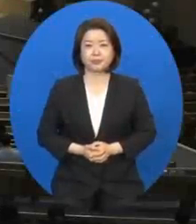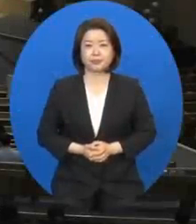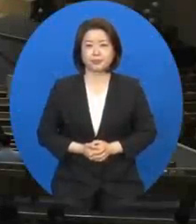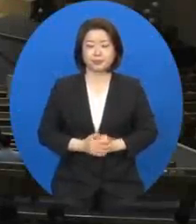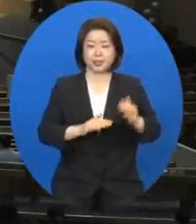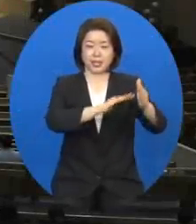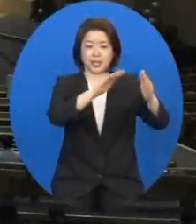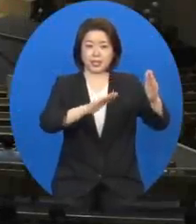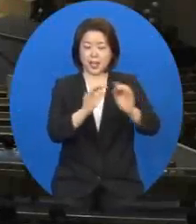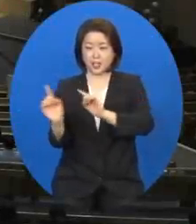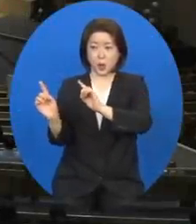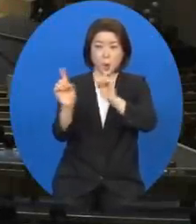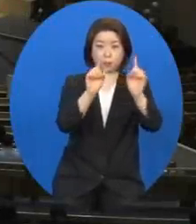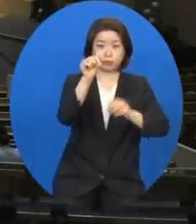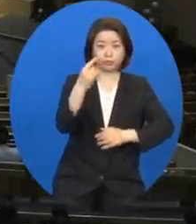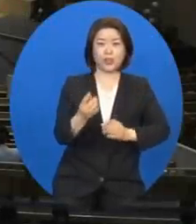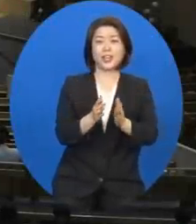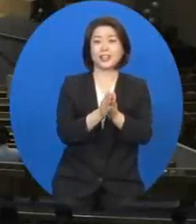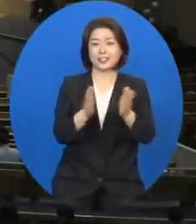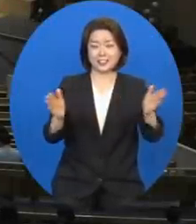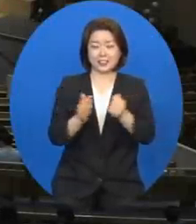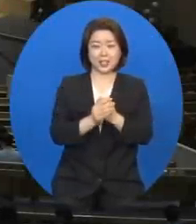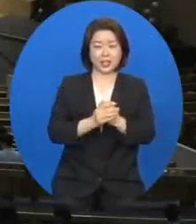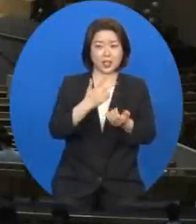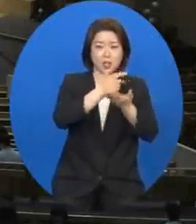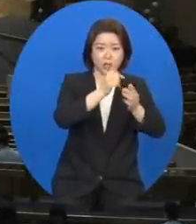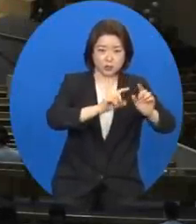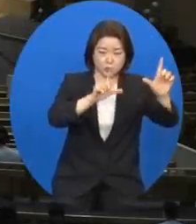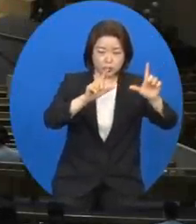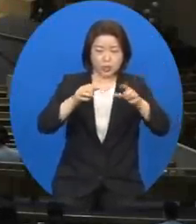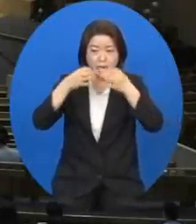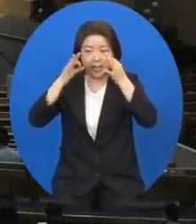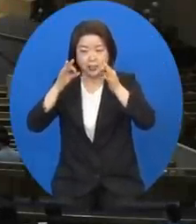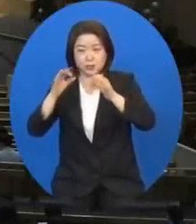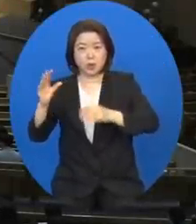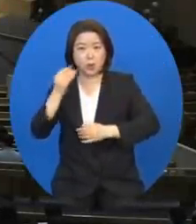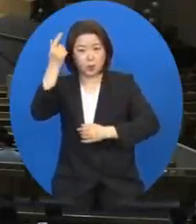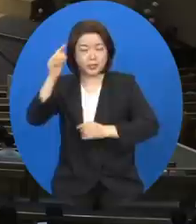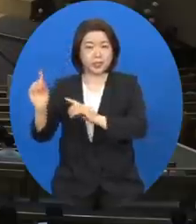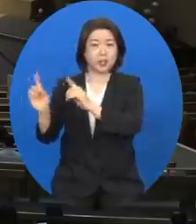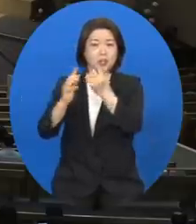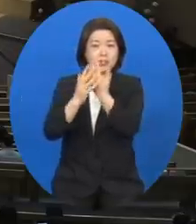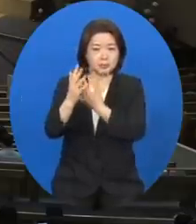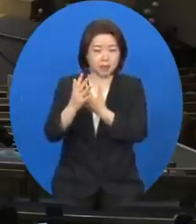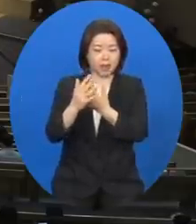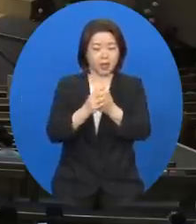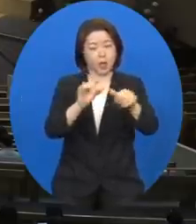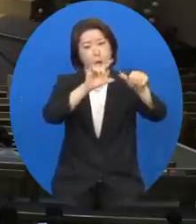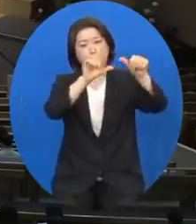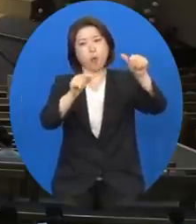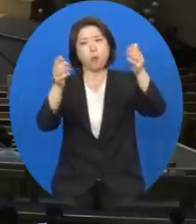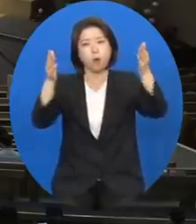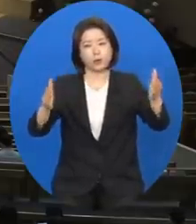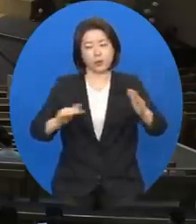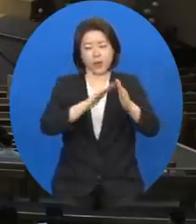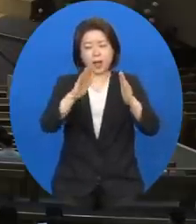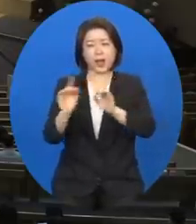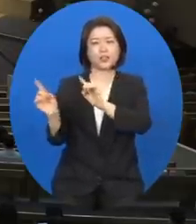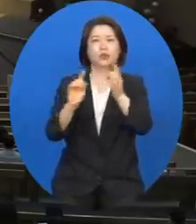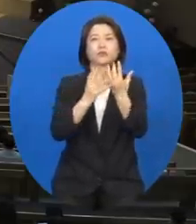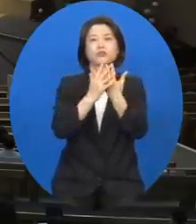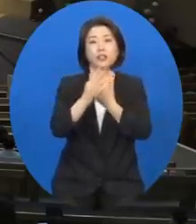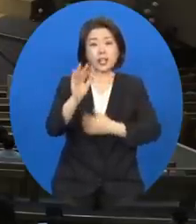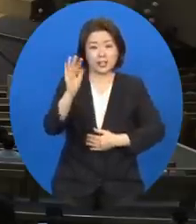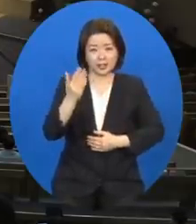가정 부흥회가 시작이 됩니다. 주일과 성령 집회 가정 부흥회로 모입니다. 정말